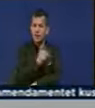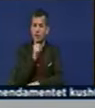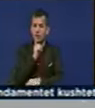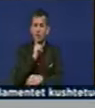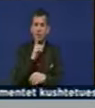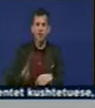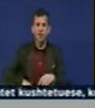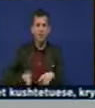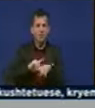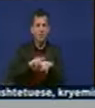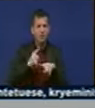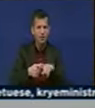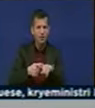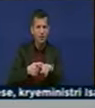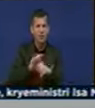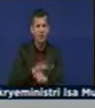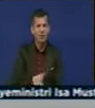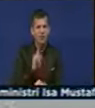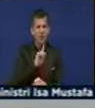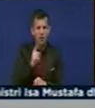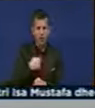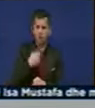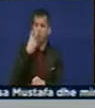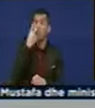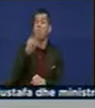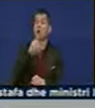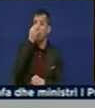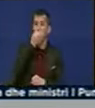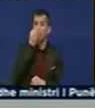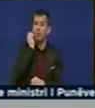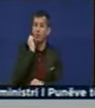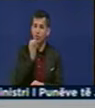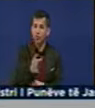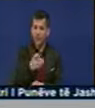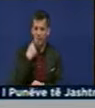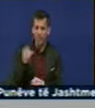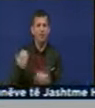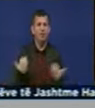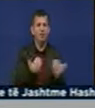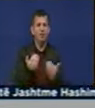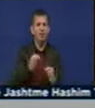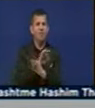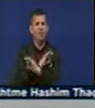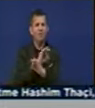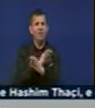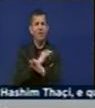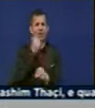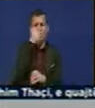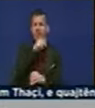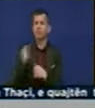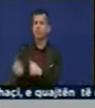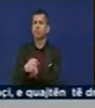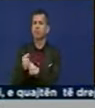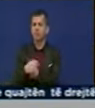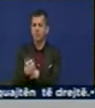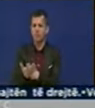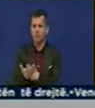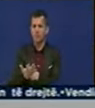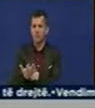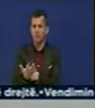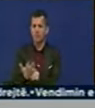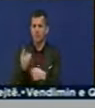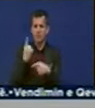mos keqtrajtohen. Ne çdo ditë po marrim lajme që foshnjët e tyre po vdesin për shkak të neglizhencës dhe që ato